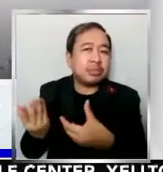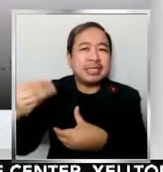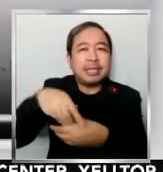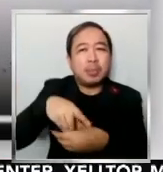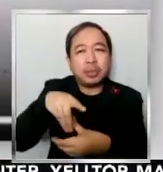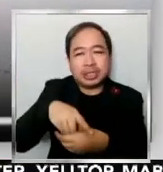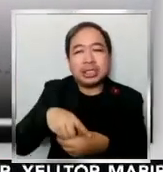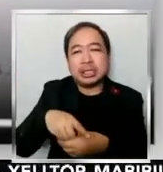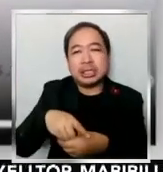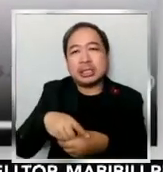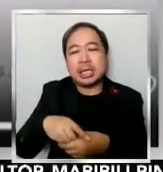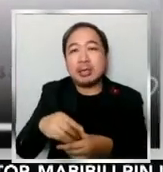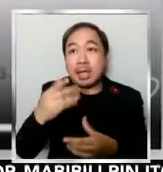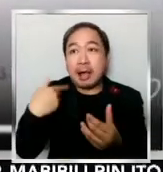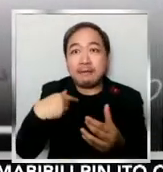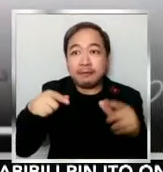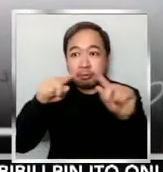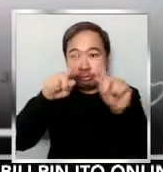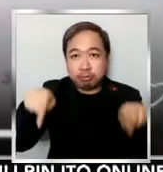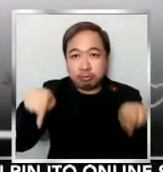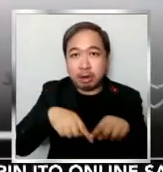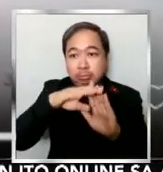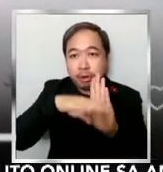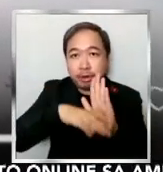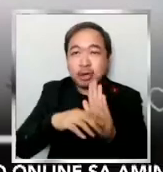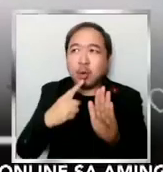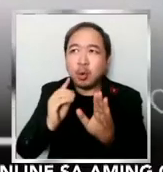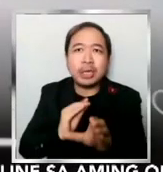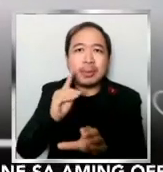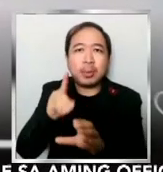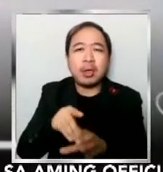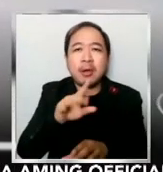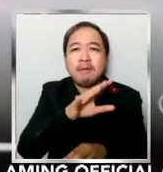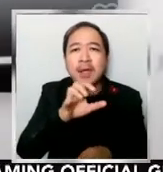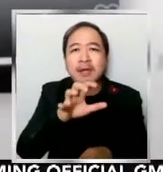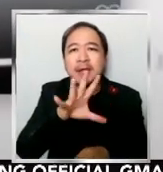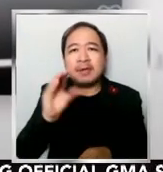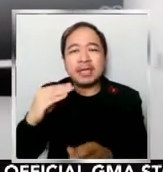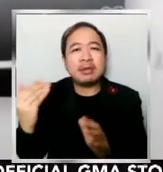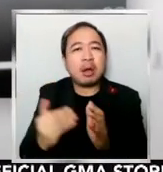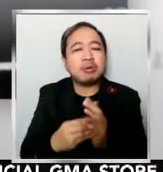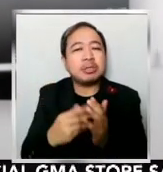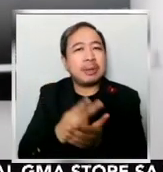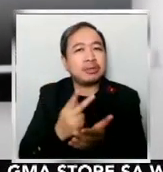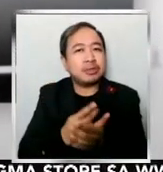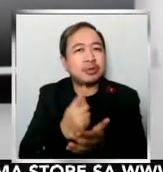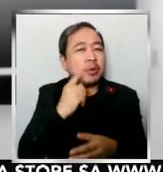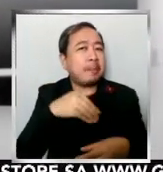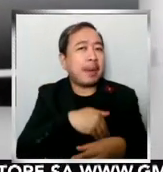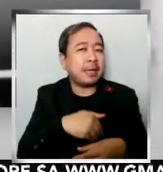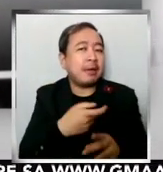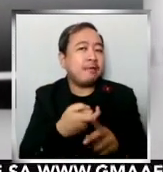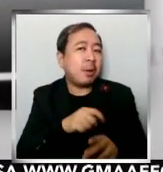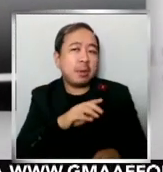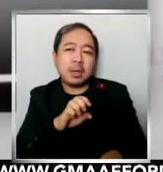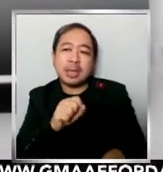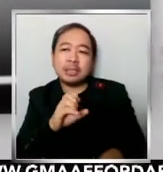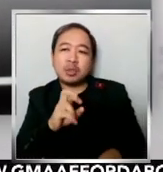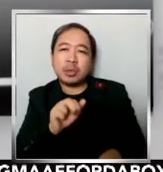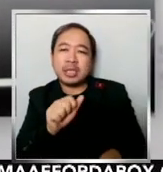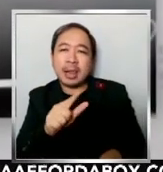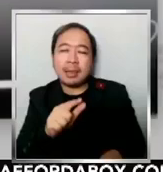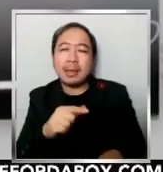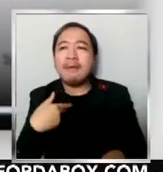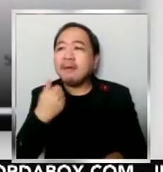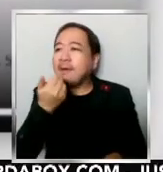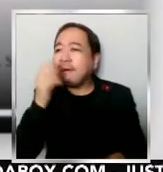ng kabuang 550,000 pesos sa bank account ni Escorial. May mga hinahanap pa raw sa mga nagdeposito ng pera. Nabasa ni